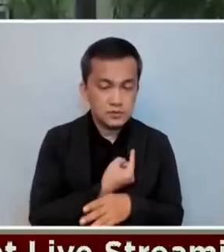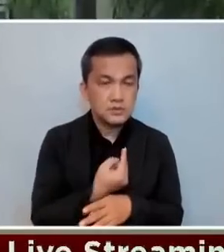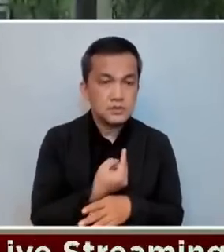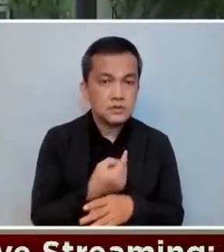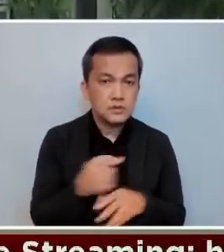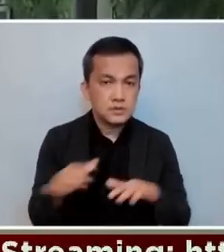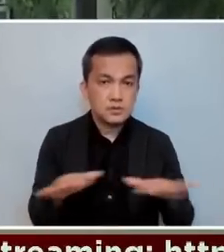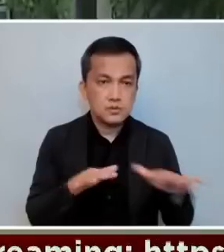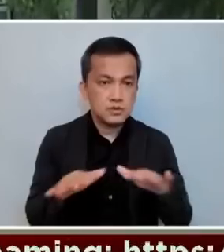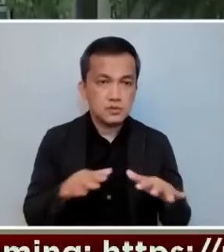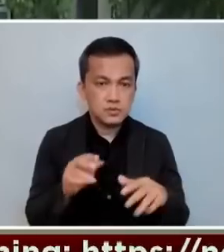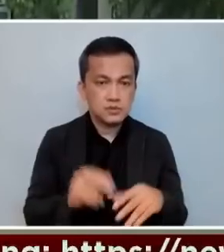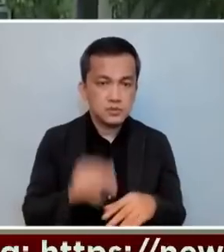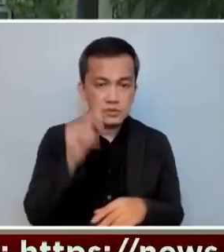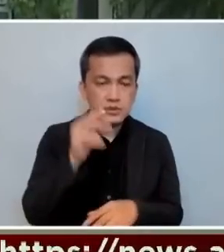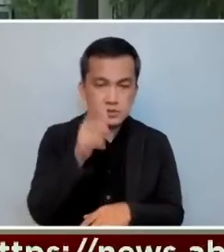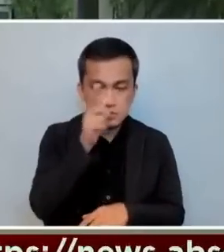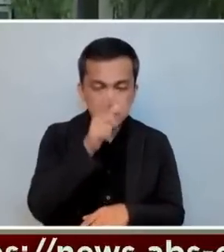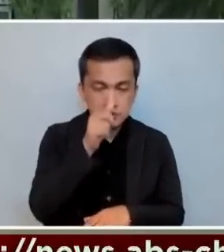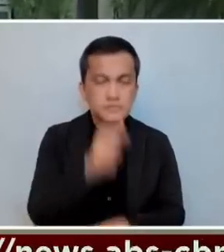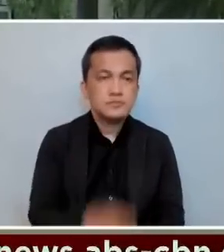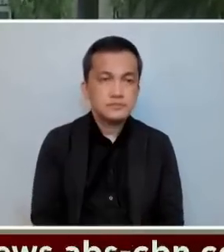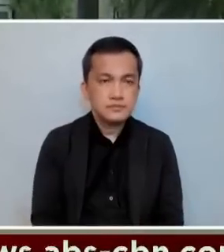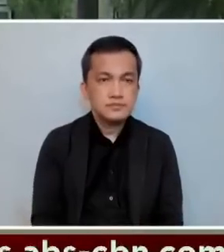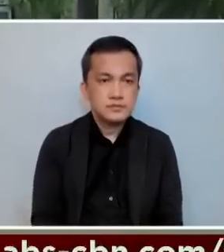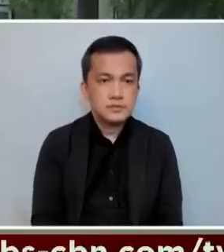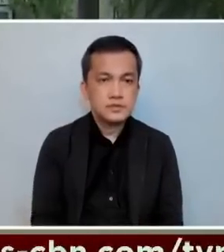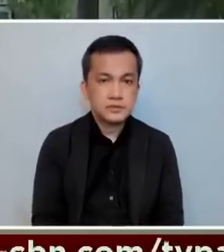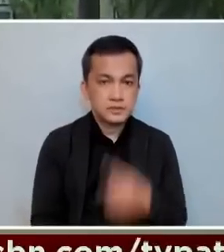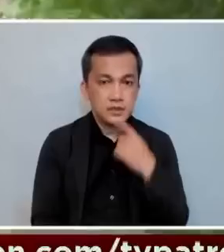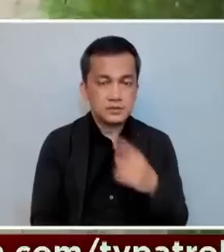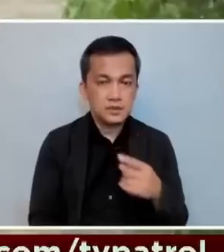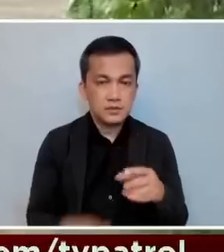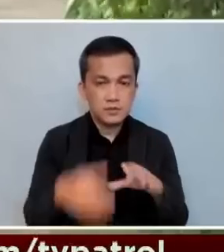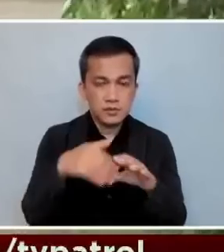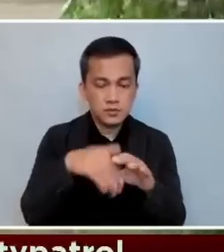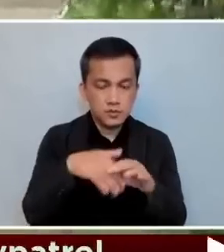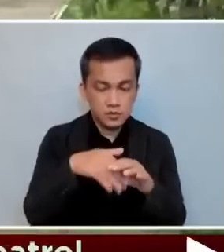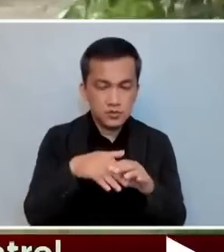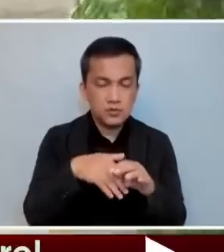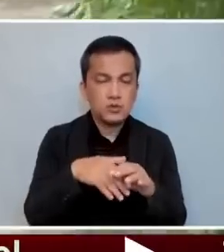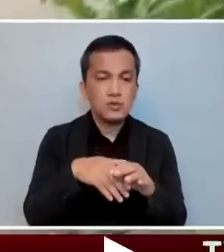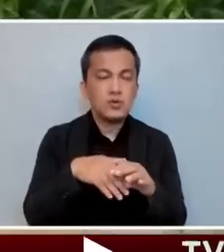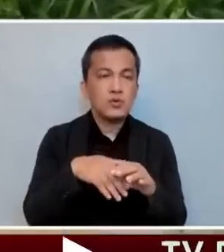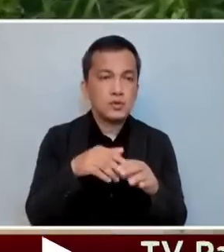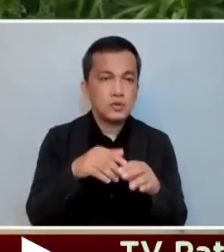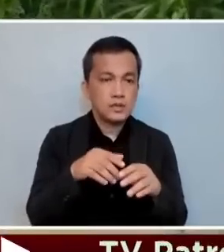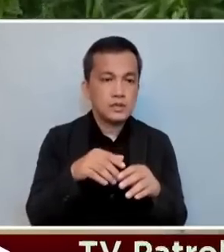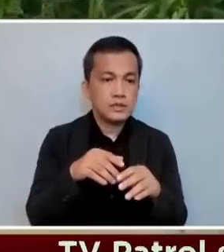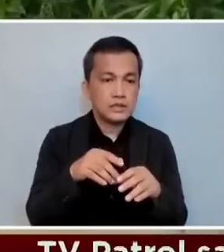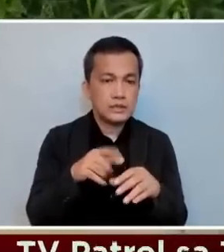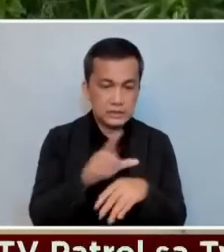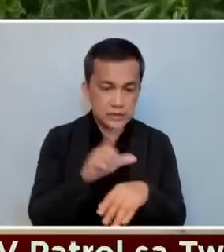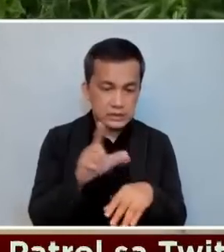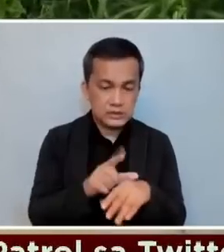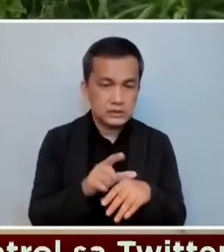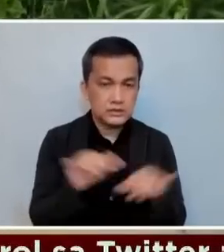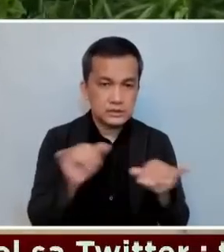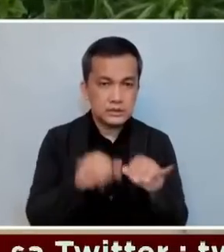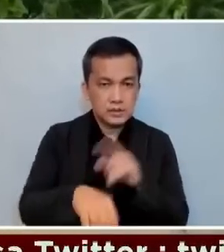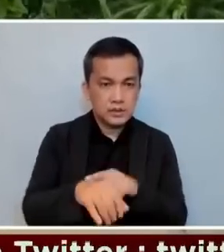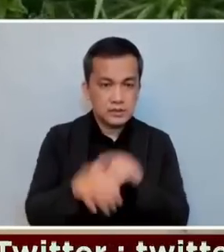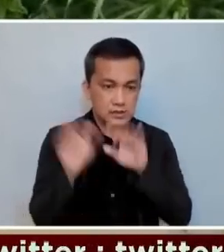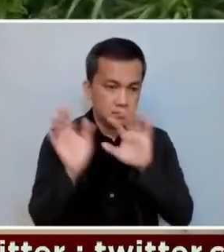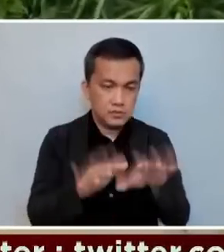pagyanig dito sa Northern Luzon. At sabi nga nila, lumuwag or medyo naging loose yung lupa and at the same time, nabasa ngayon.